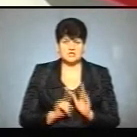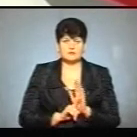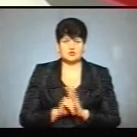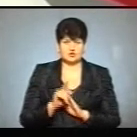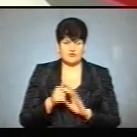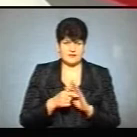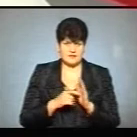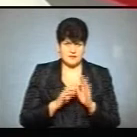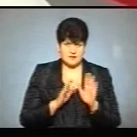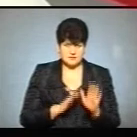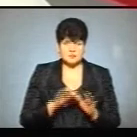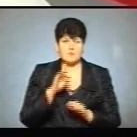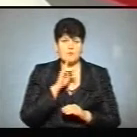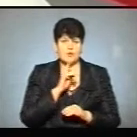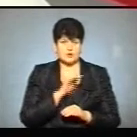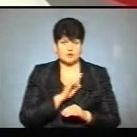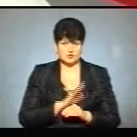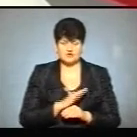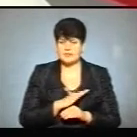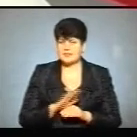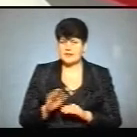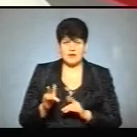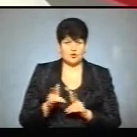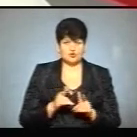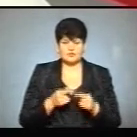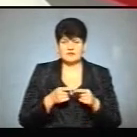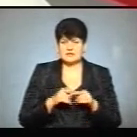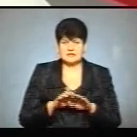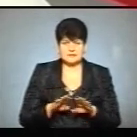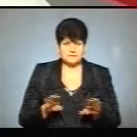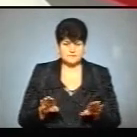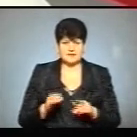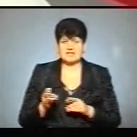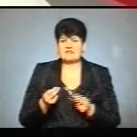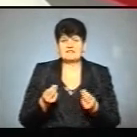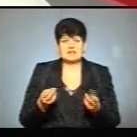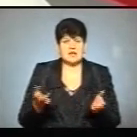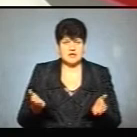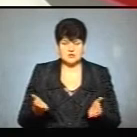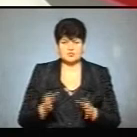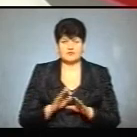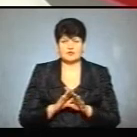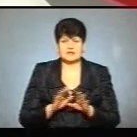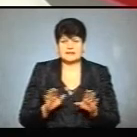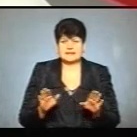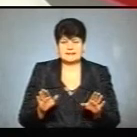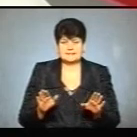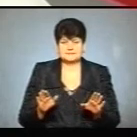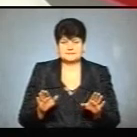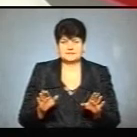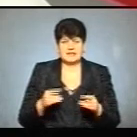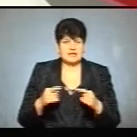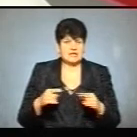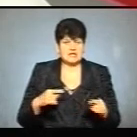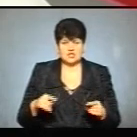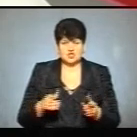класів. Поки що не готові ні технологічно, ні фінансово, ні в якійсь мірі